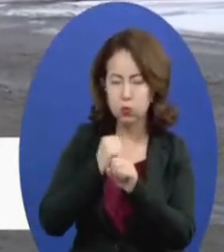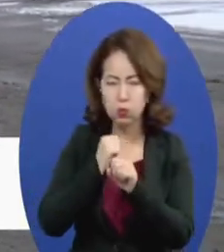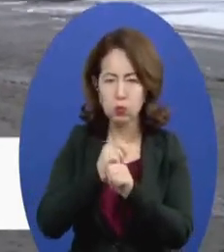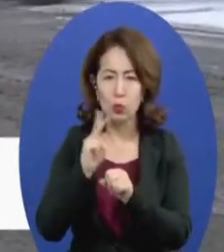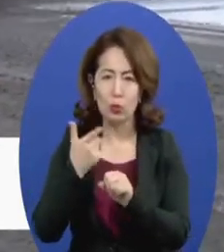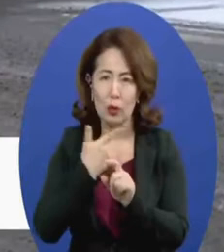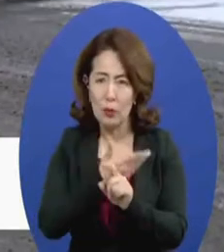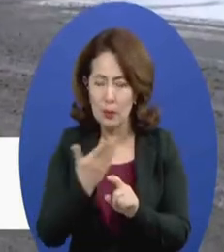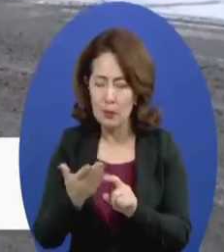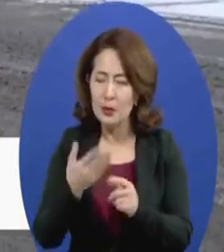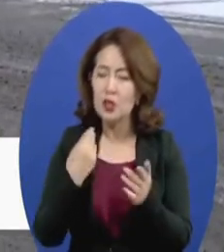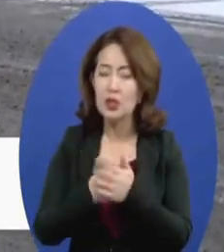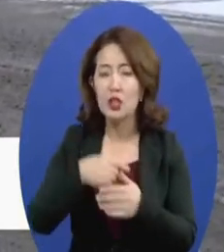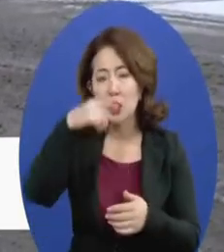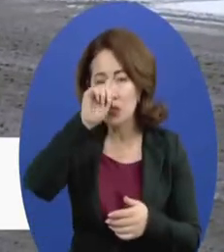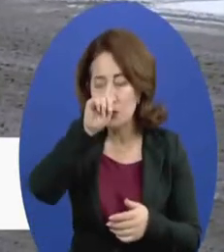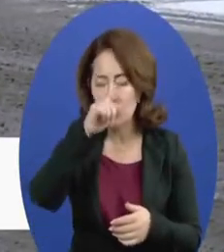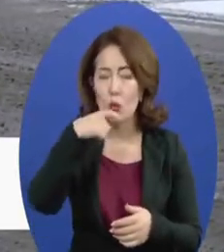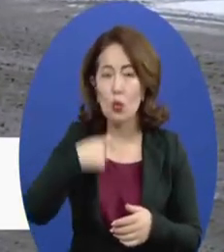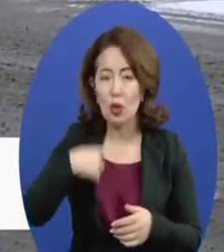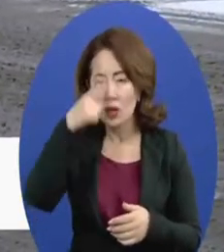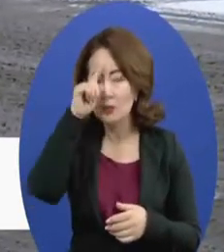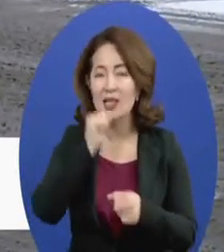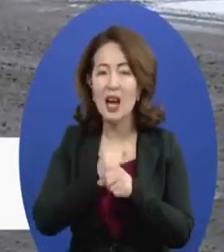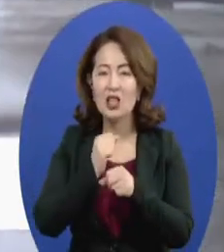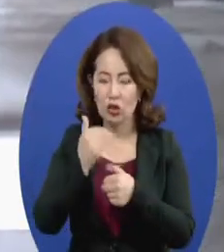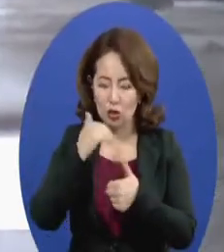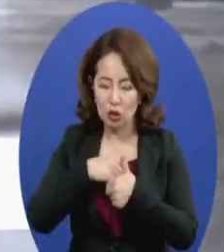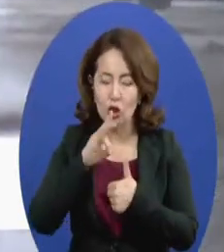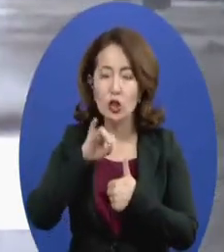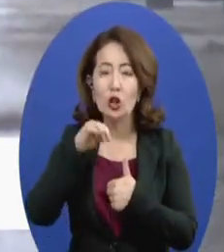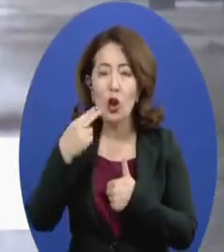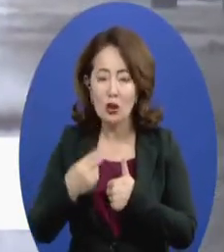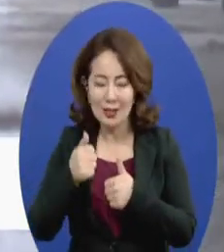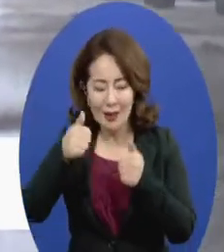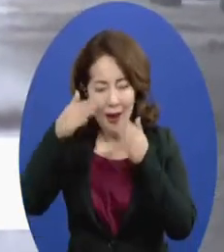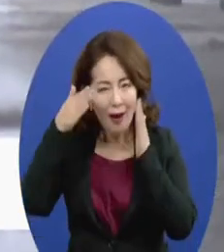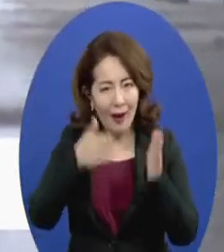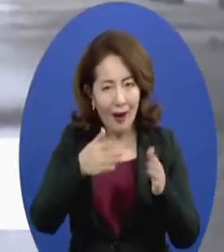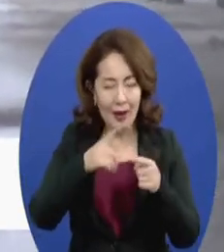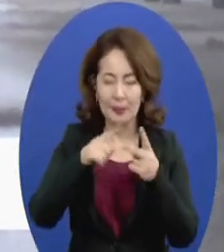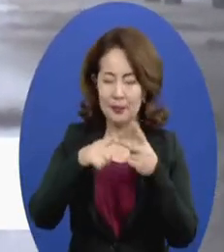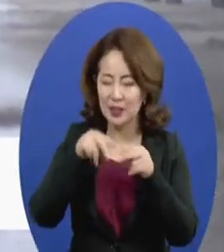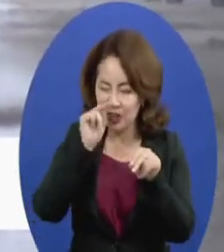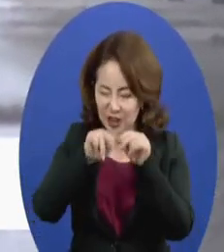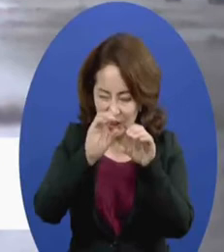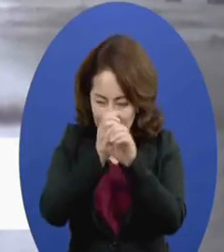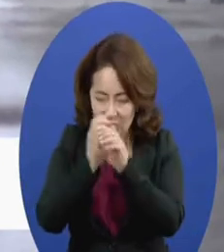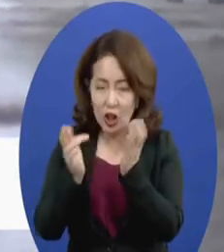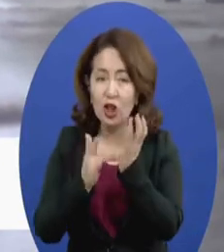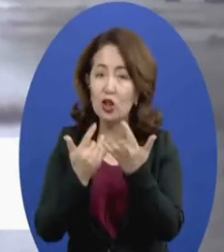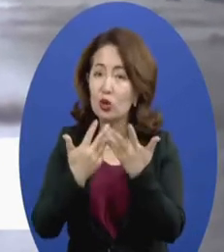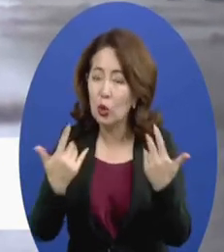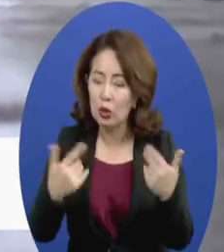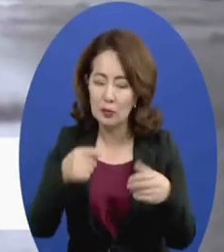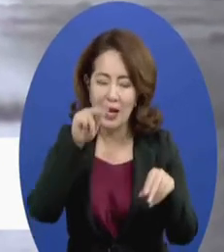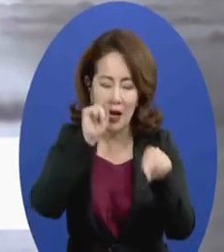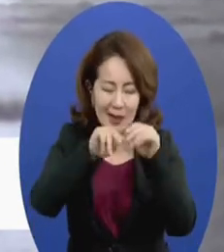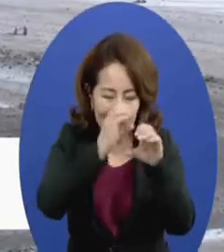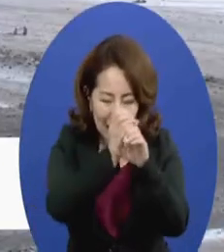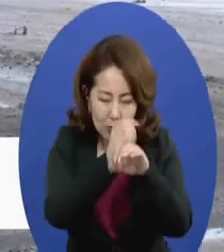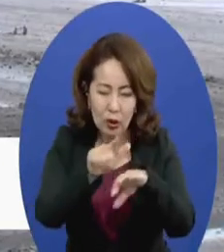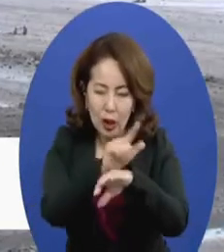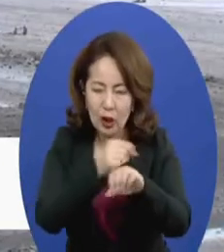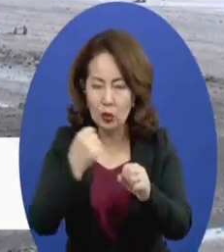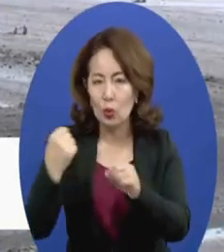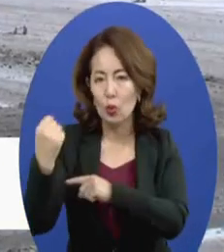юм. Дугаалбал эмч эмнэлгийн ажилтнуудын нөөцт анхаарах, шинжилгээний тоног төхөөрөмж, лабораториудын хүчин чадлыг нэмэгдүүлэх,